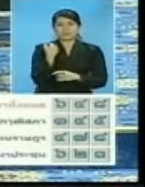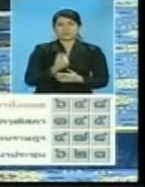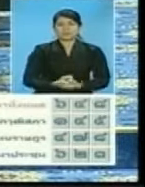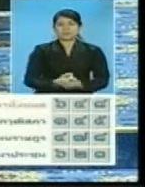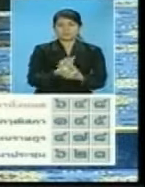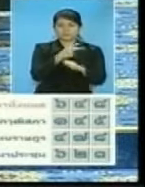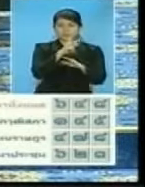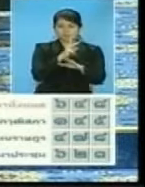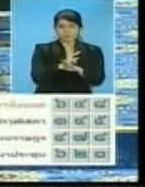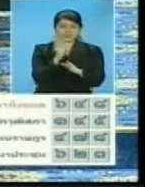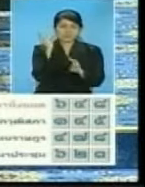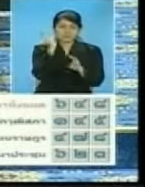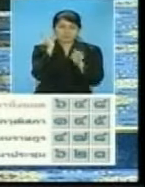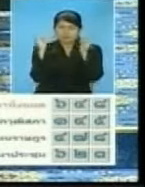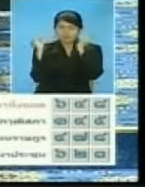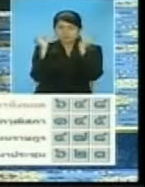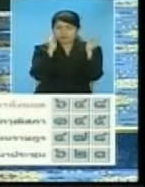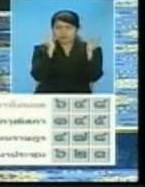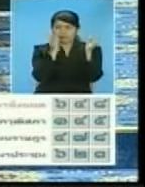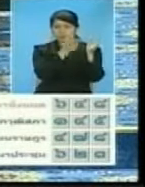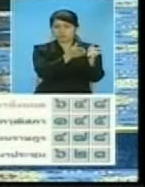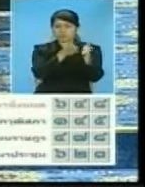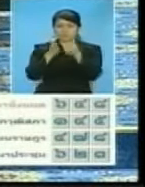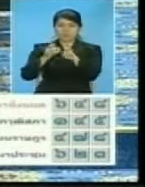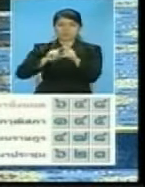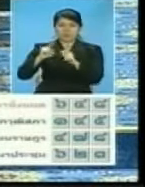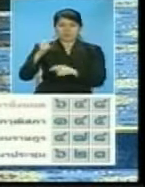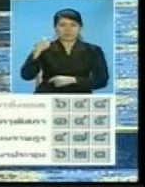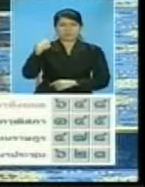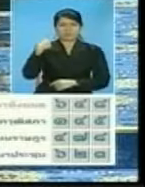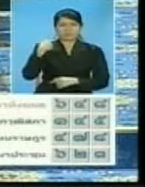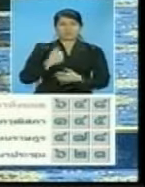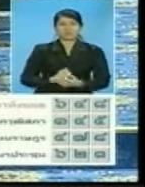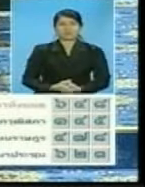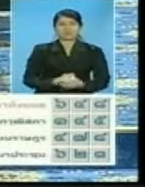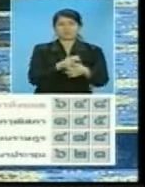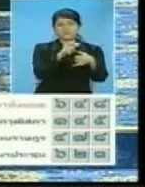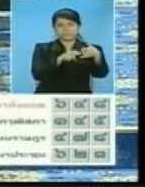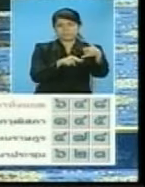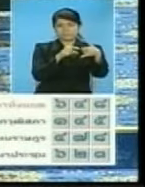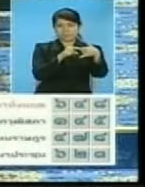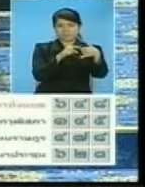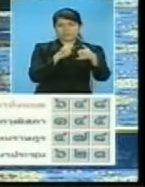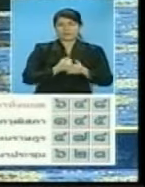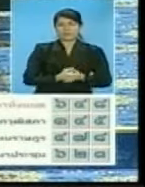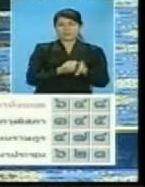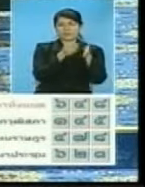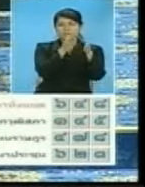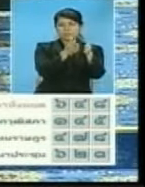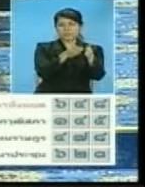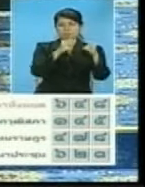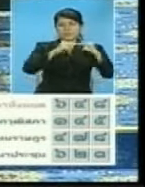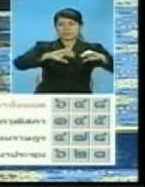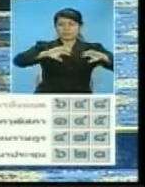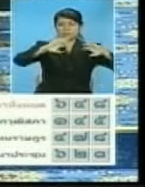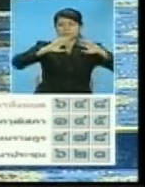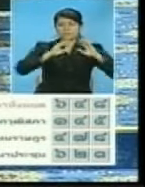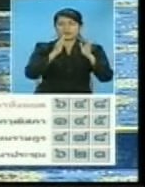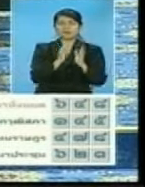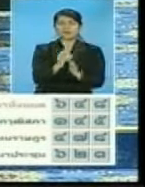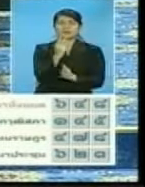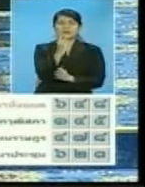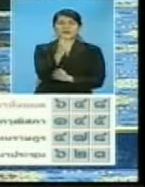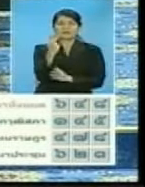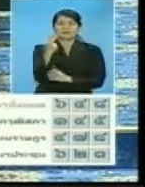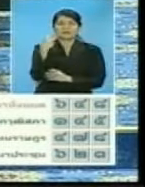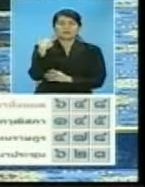าท่านประธานต้องฟังหลายๆฝ่ายครับเมื่อสักครู่นี้เนี่ยเพื่อนสมาชิกจากฝ่ายซีกรัฐบาล 2-3 คนติด